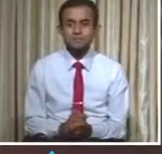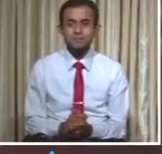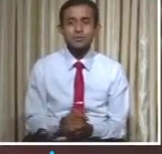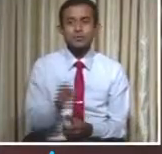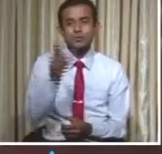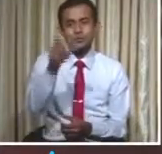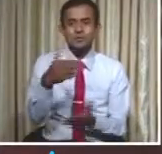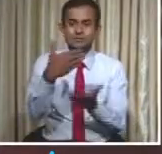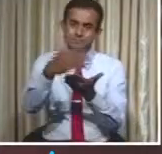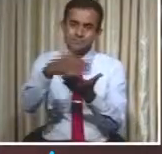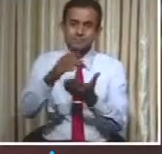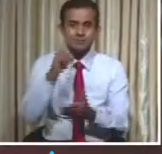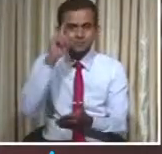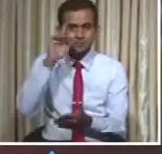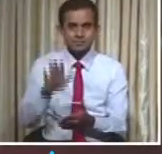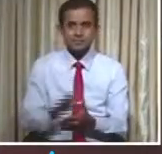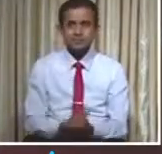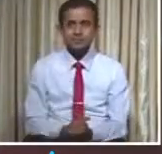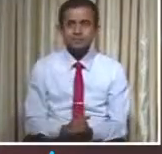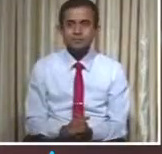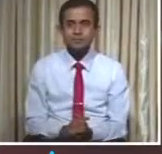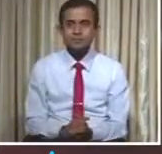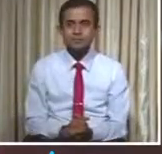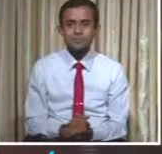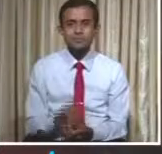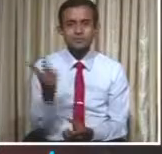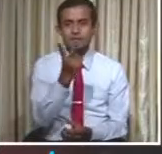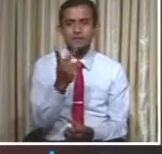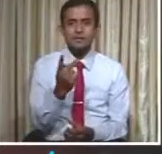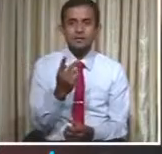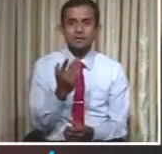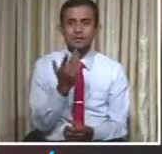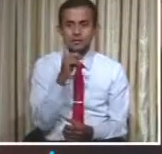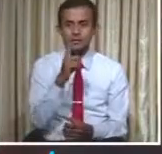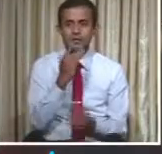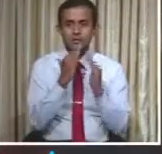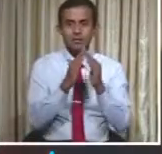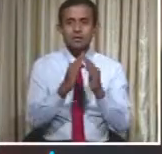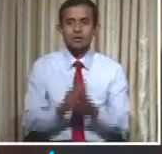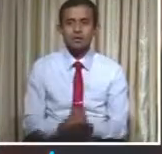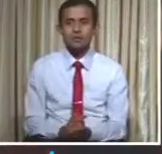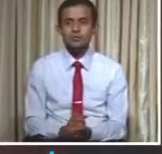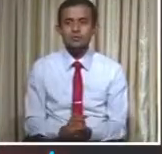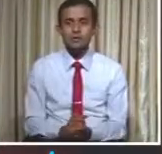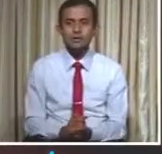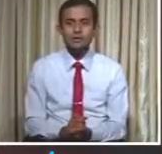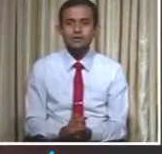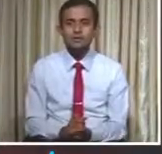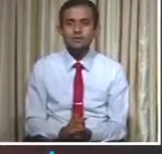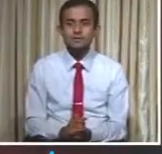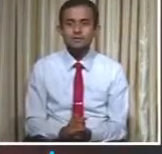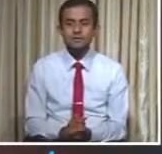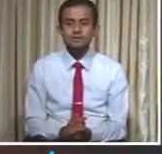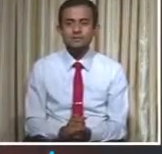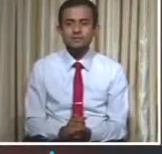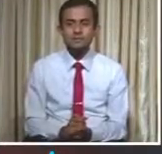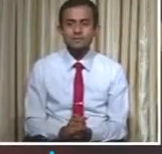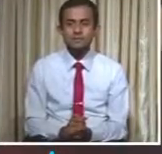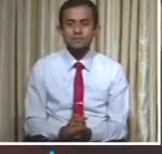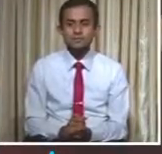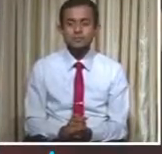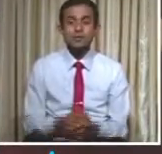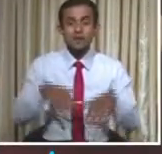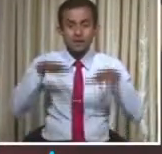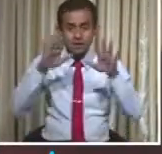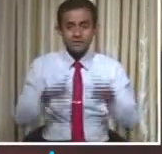ඔබතුමාට ගෙවන්න බලාපොරොත්තු වෙනවා. ඒ නිසා අපි දැන් එක ඉස්කෝලේ ප්‍රශ්න කරන්න. ඒ නිසා මේ ගරු කතානායකතුමනි මම අවසාන වශයෙන්